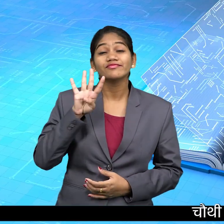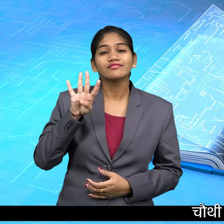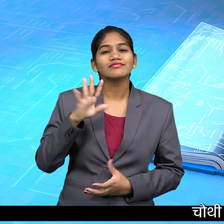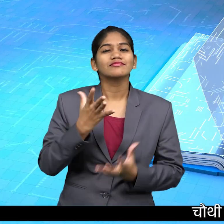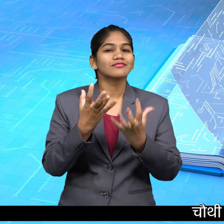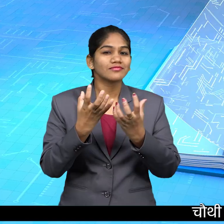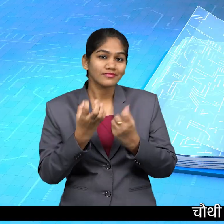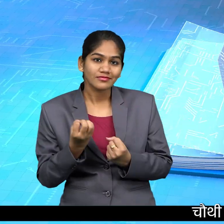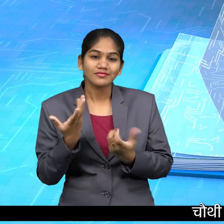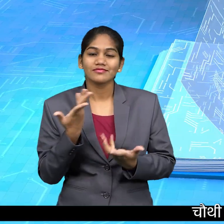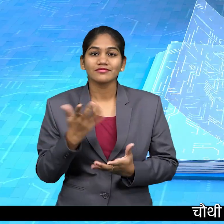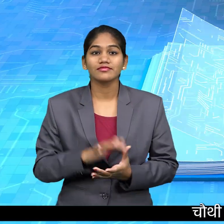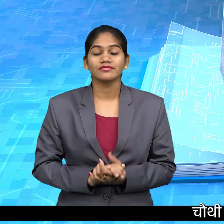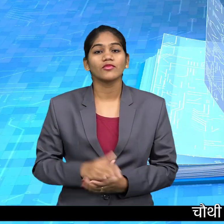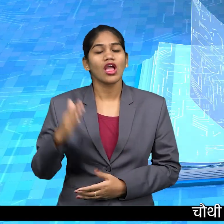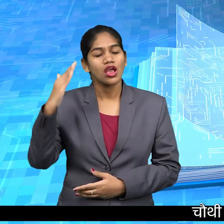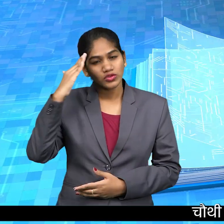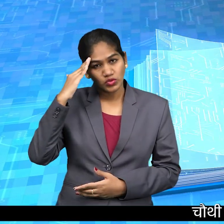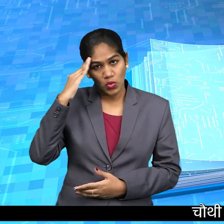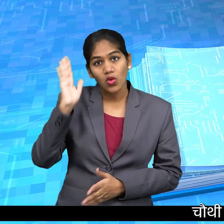चौथी गरज म्हणजे ज्ञान,